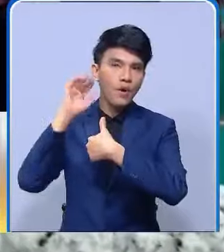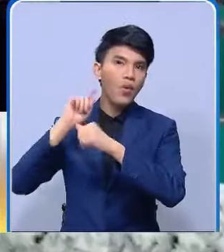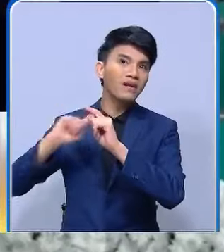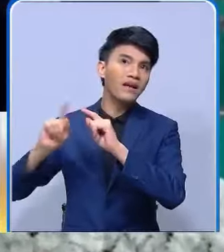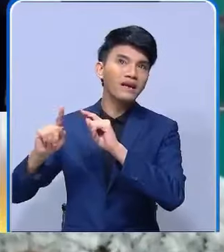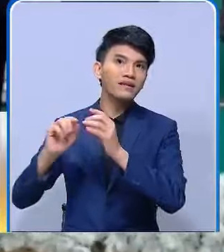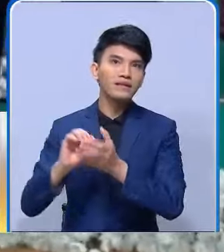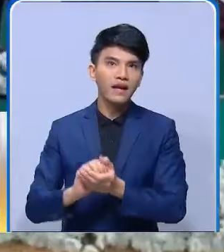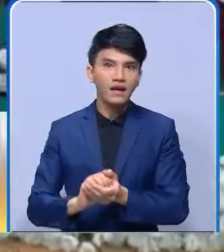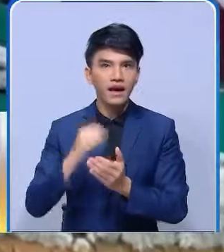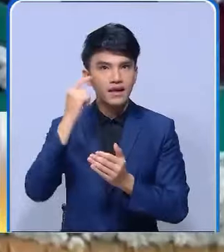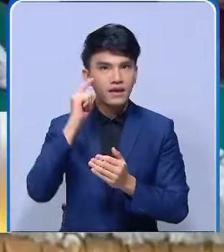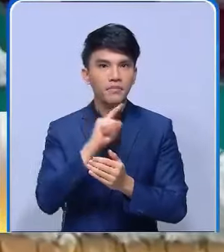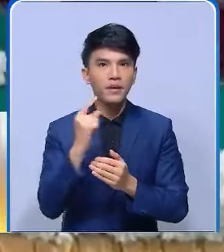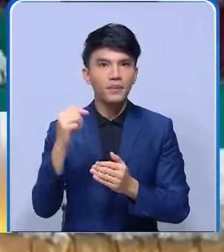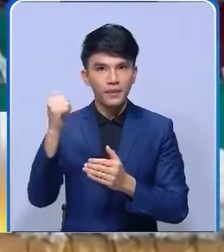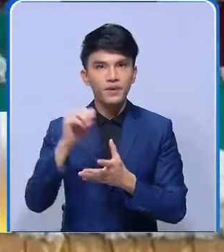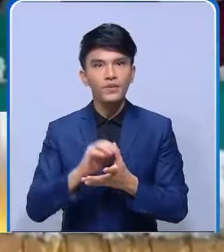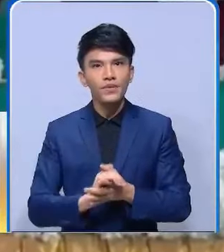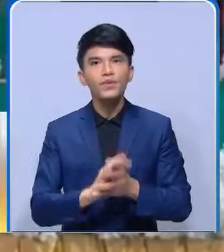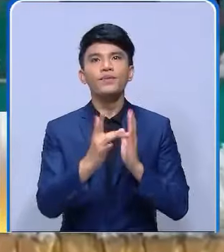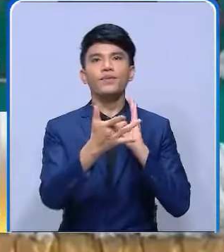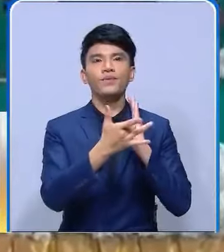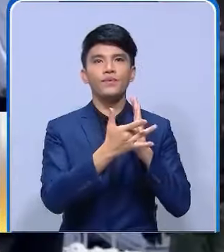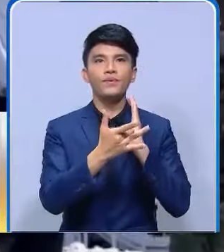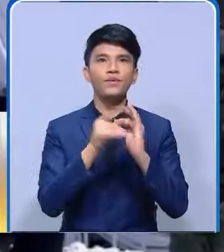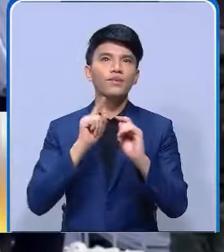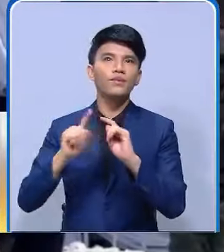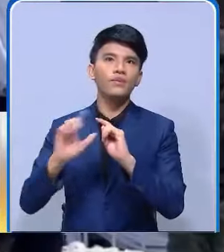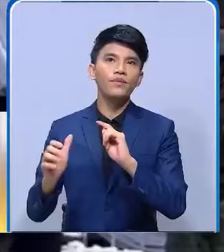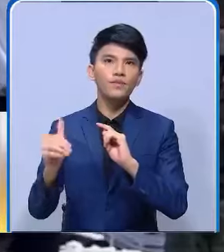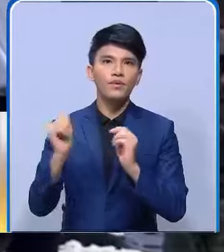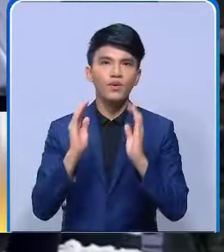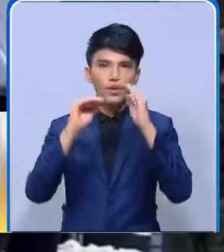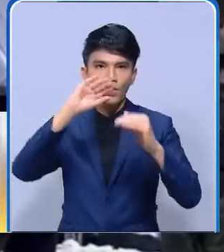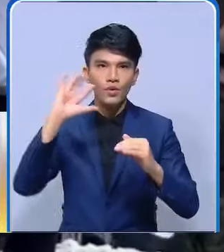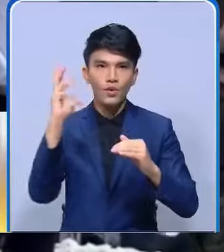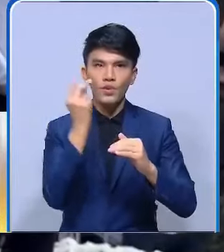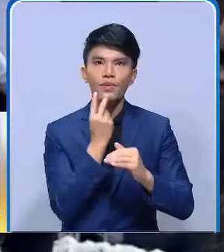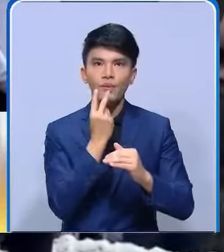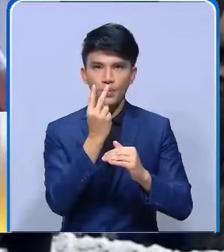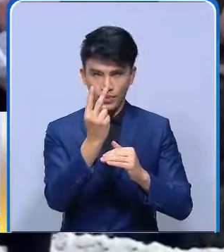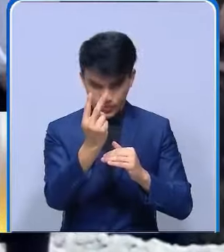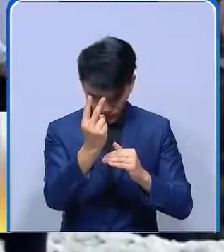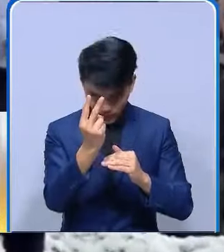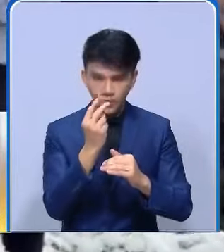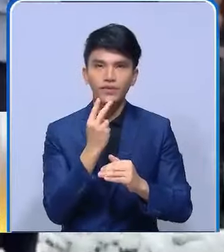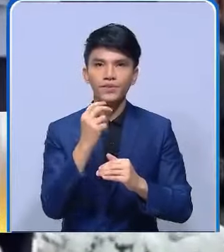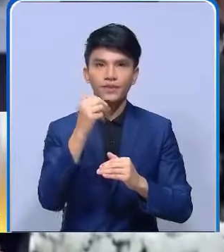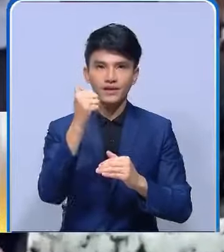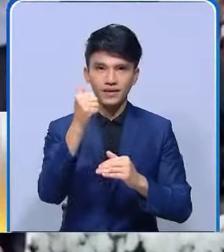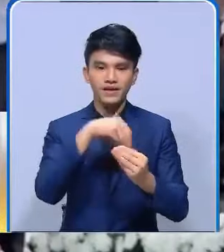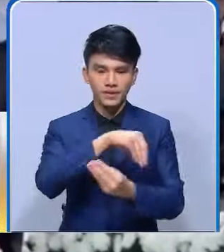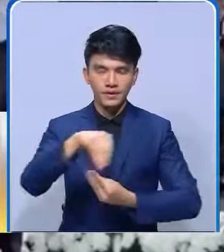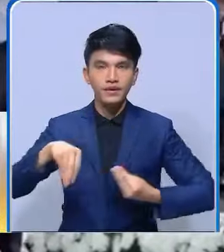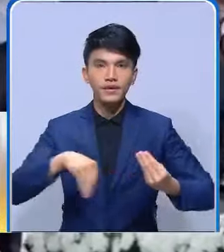ใส่ความคิดสร้างสรรค์หรือเทคโนโลยีต่างๆเข้าไปเพื่อทำให้คนทั่วโลกได้เห็นซึ่งมีเสน่ห์ส่งผลให้เศรษฐกิจของ